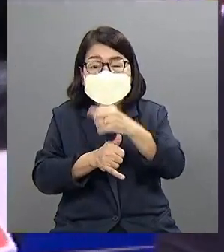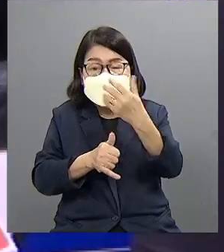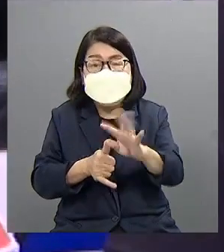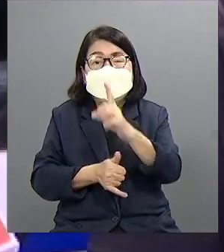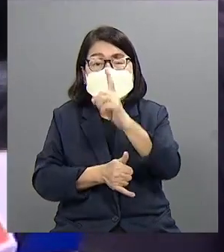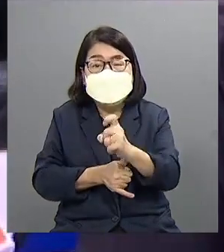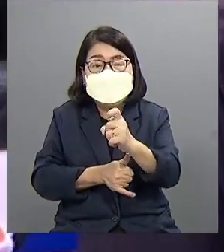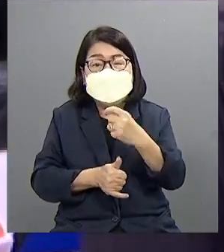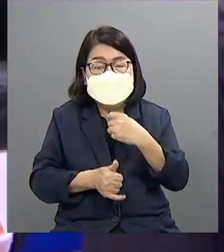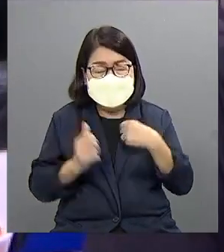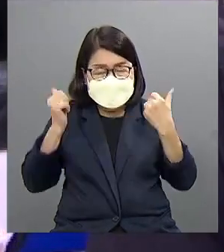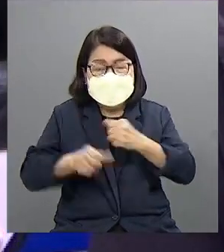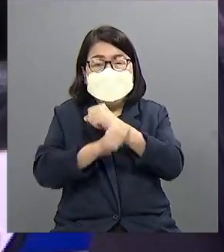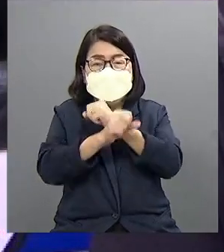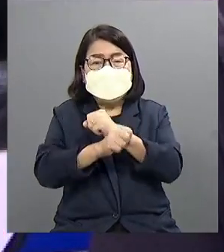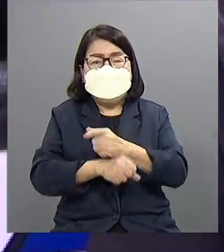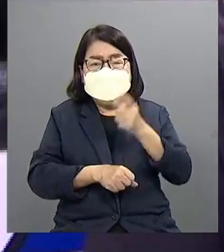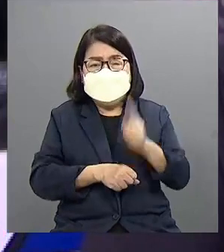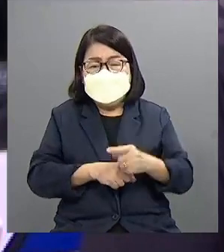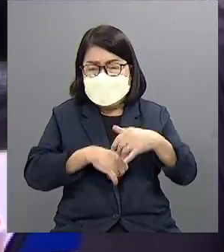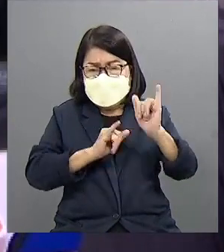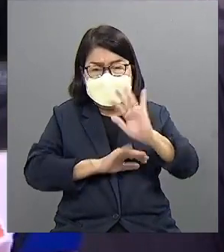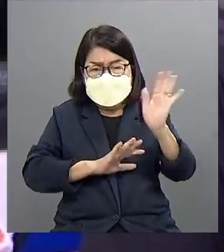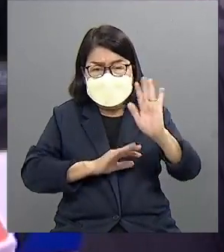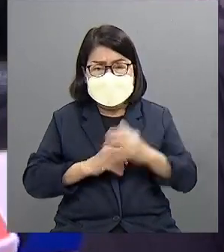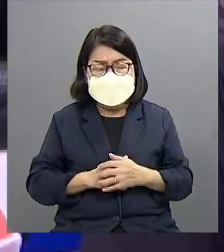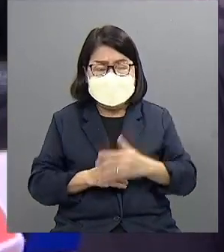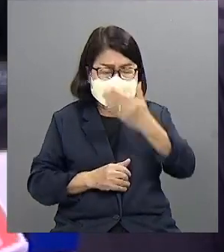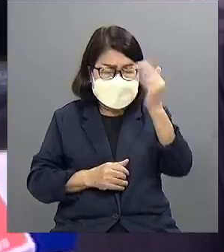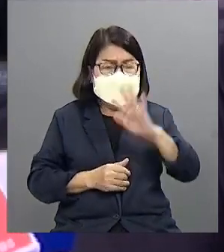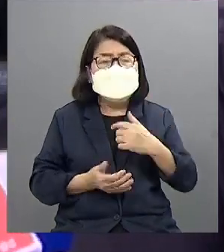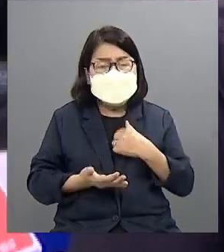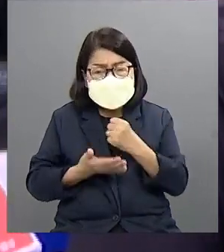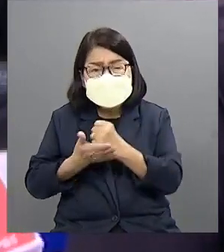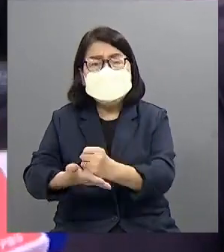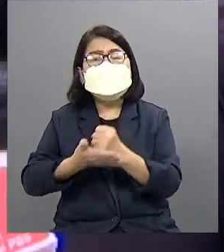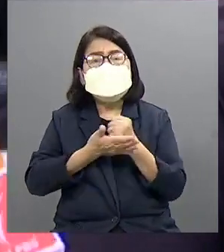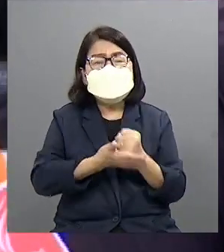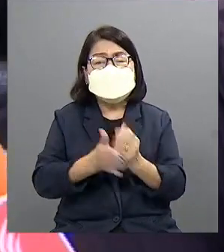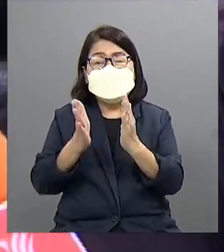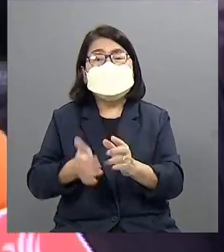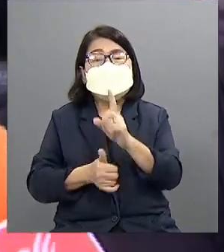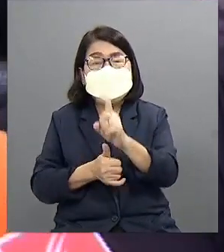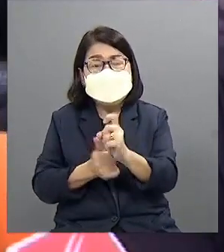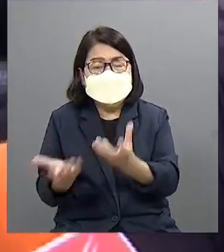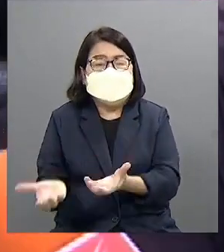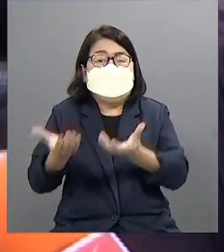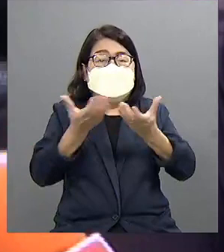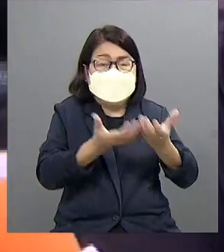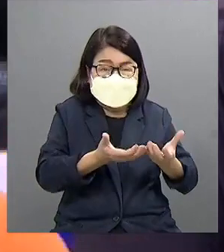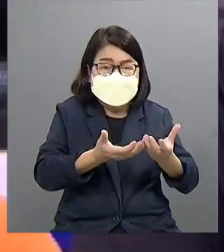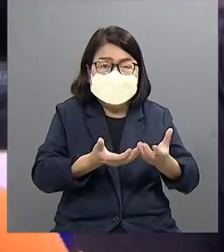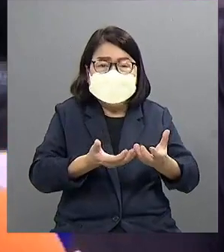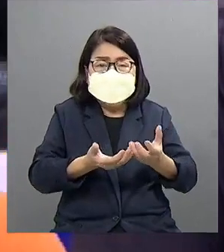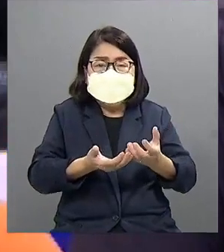วก็อย่าประมาทกันนะครับในการที่จะช่วยเหลือผู้เสียชีวิตหรือว่าผู้ป่วยเราต้องมีชุดตัวนี้นะ